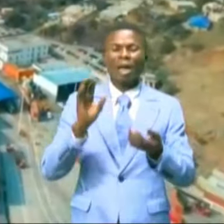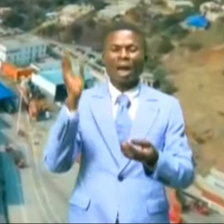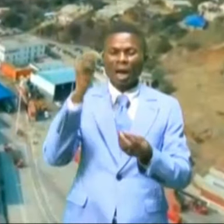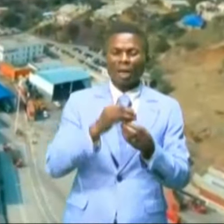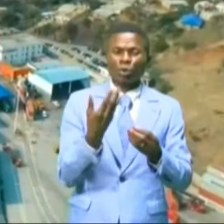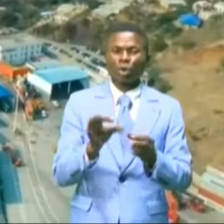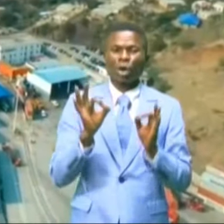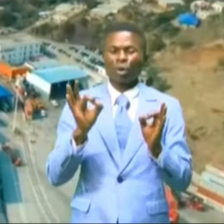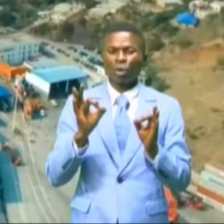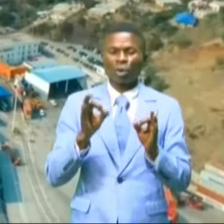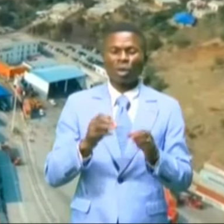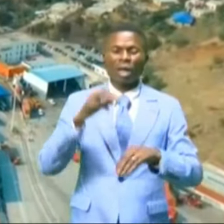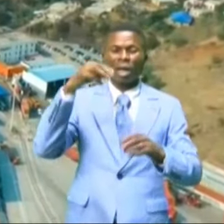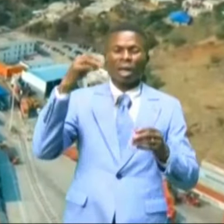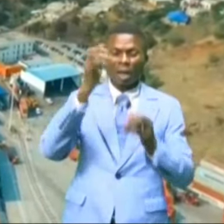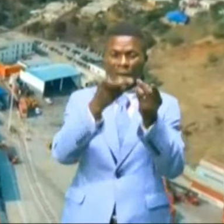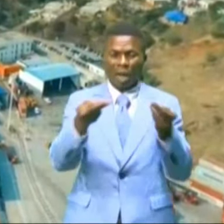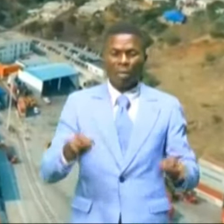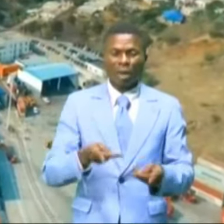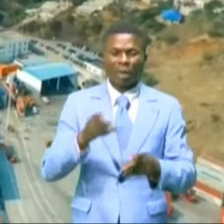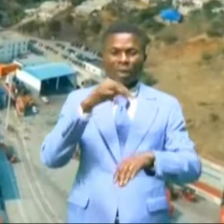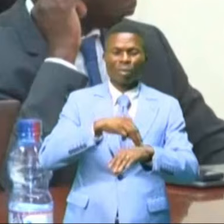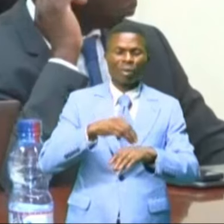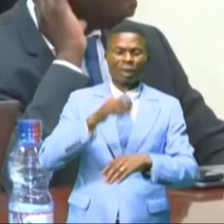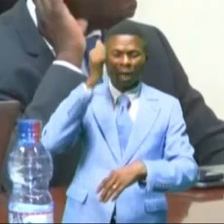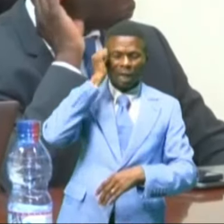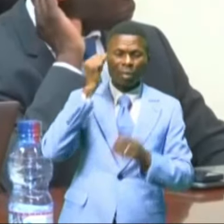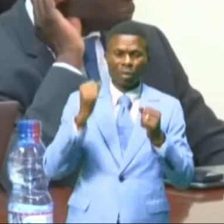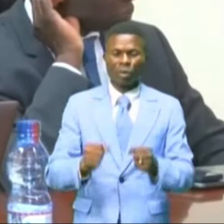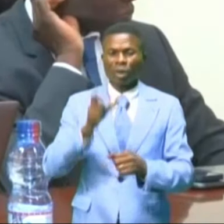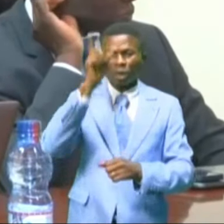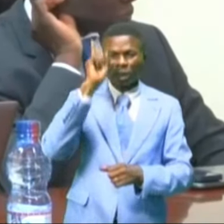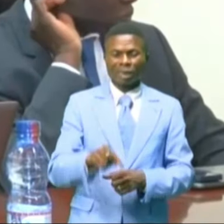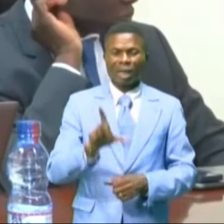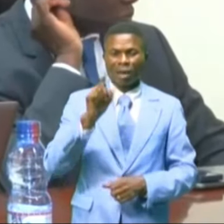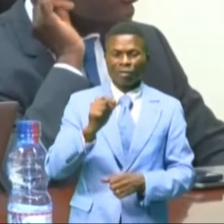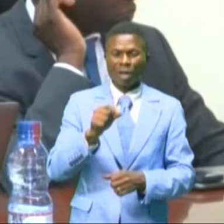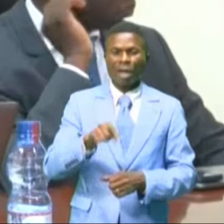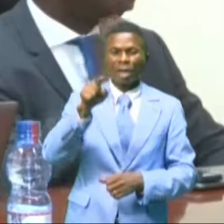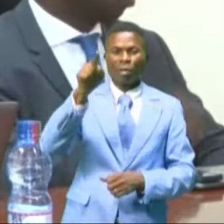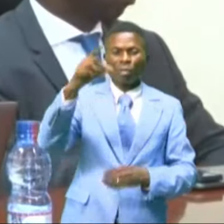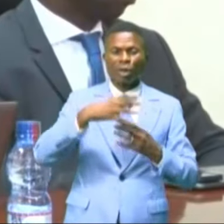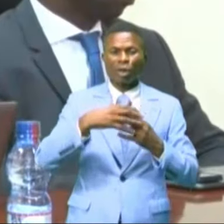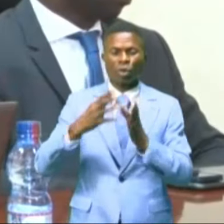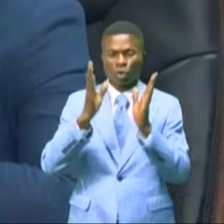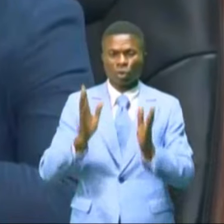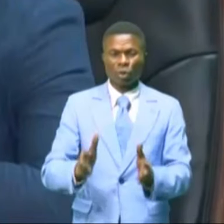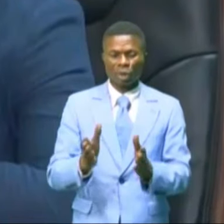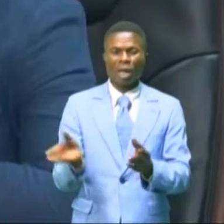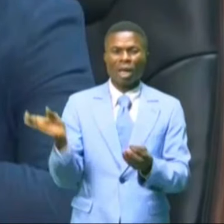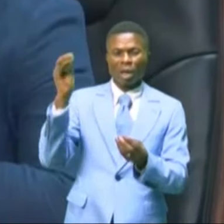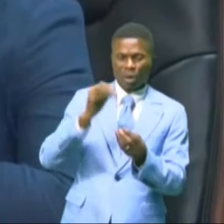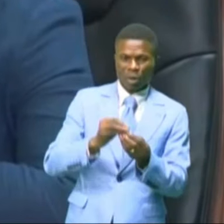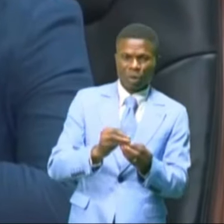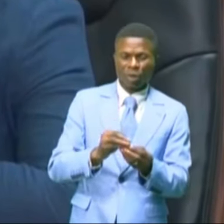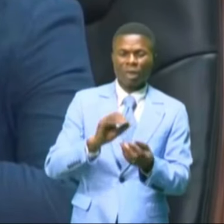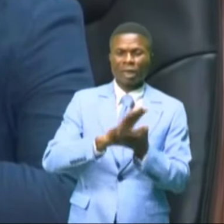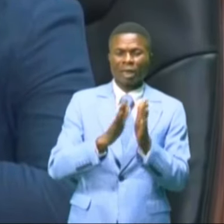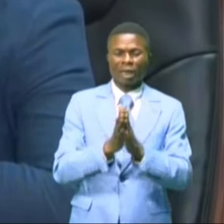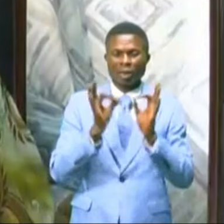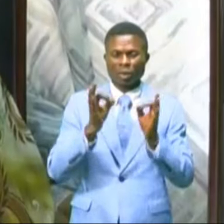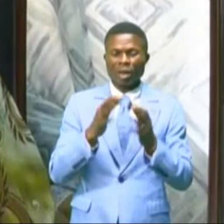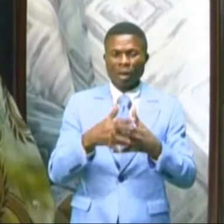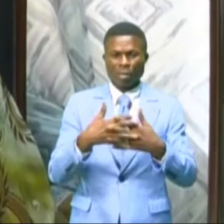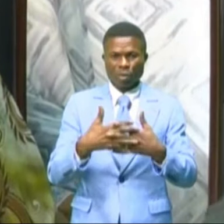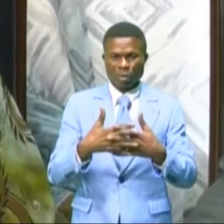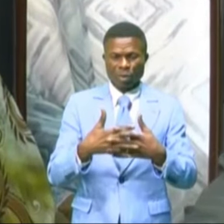améliorer le port de Matadi. La deuxième, de 120 millions de dollars américains, vont servir à rénover et moderniser les